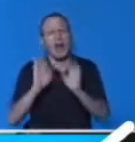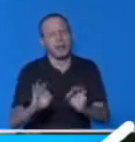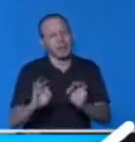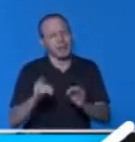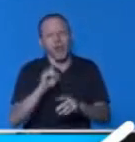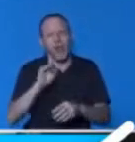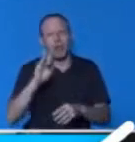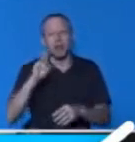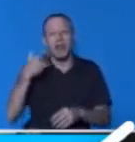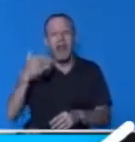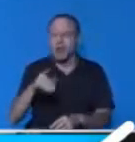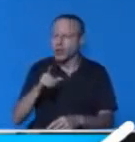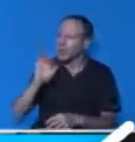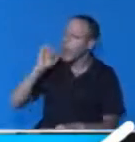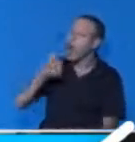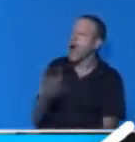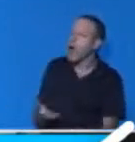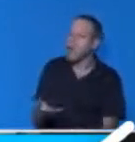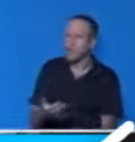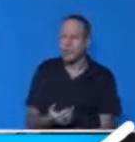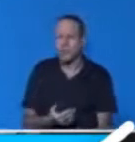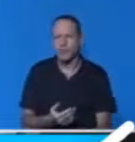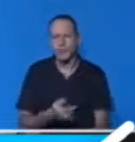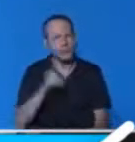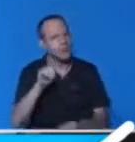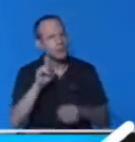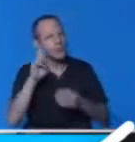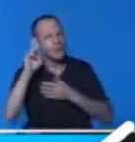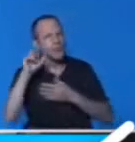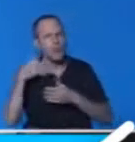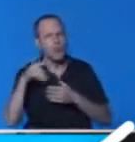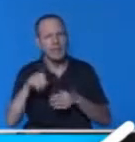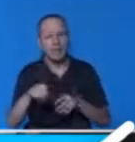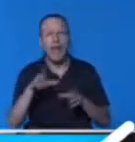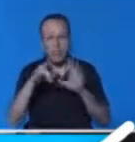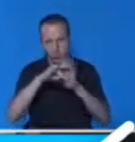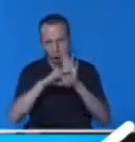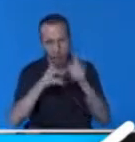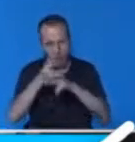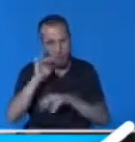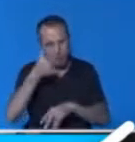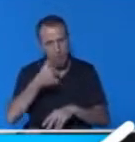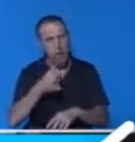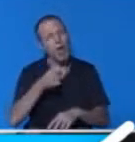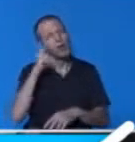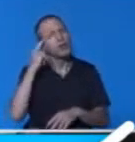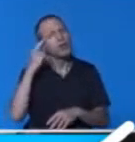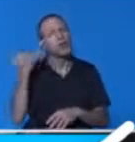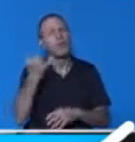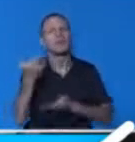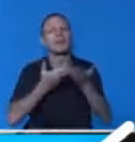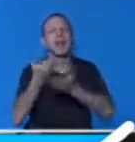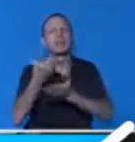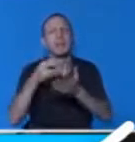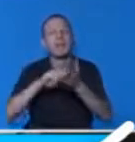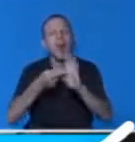שצריך להיות איתה. ולגבי מחר? זה מה שהבטיחו שיהיה איתה. עכשיו, האם החוק הזה יעבור בחר? את יודעת, תמיד הם מתייחסים